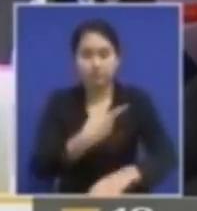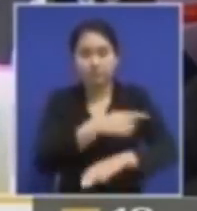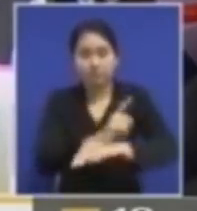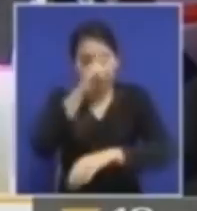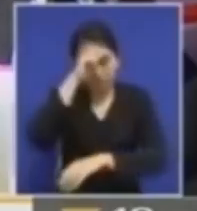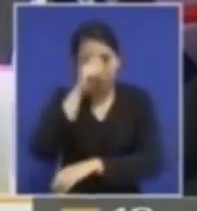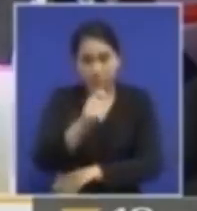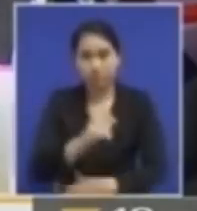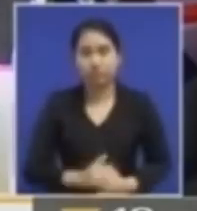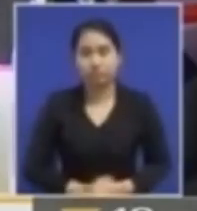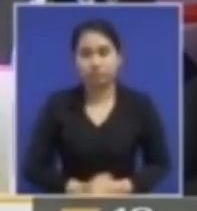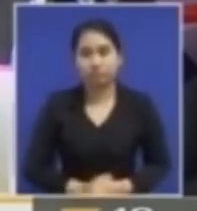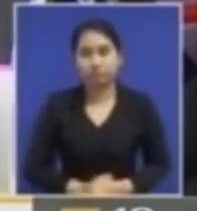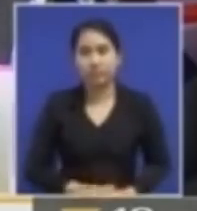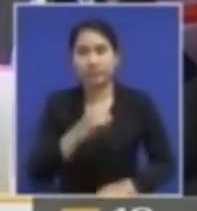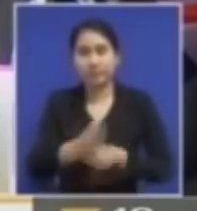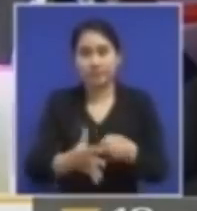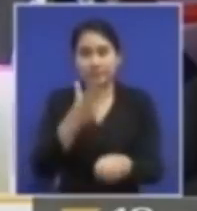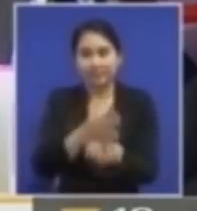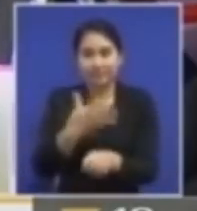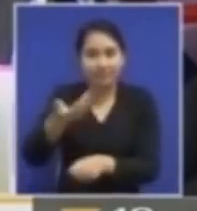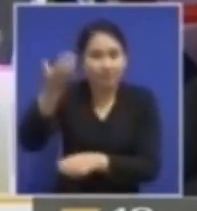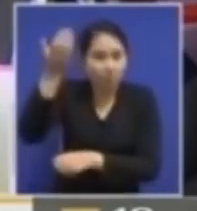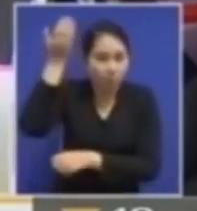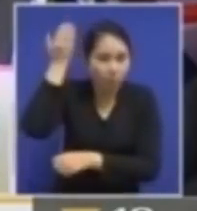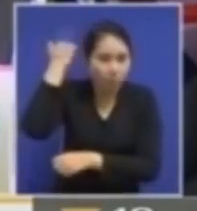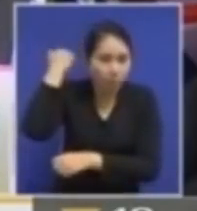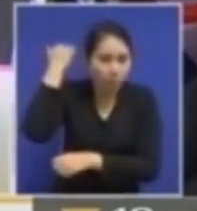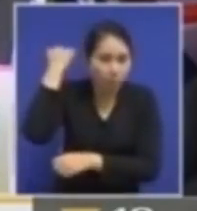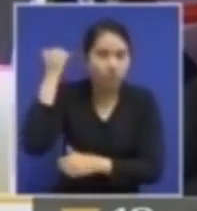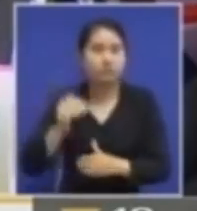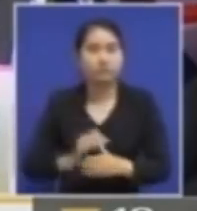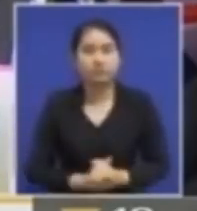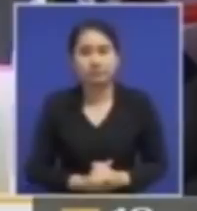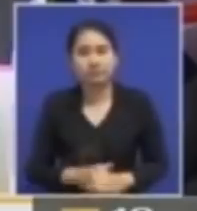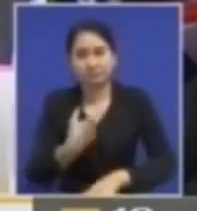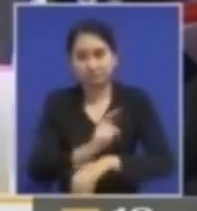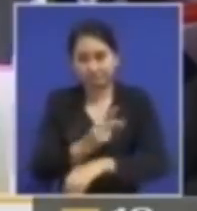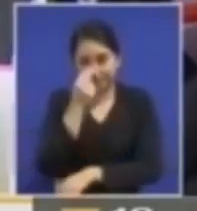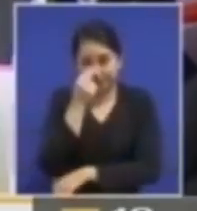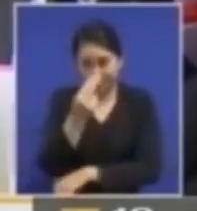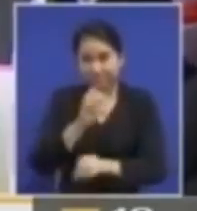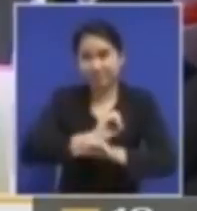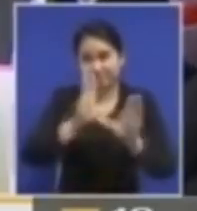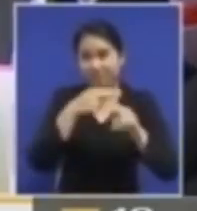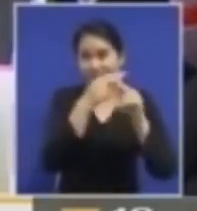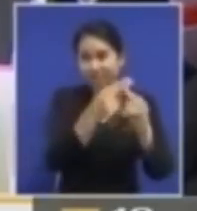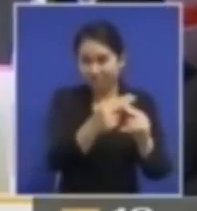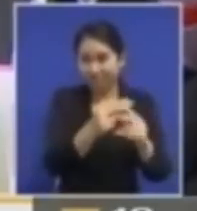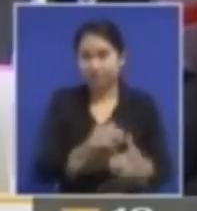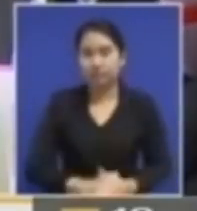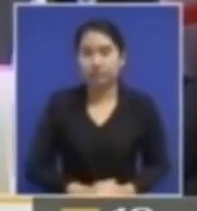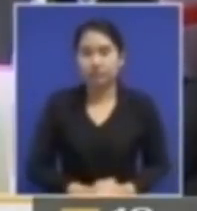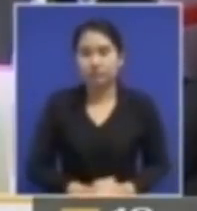า5ปีที่ผ่านมาท่านประธานประจักษ์กับสายตาของท่านประธานเองท่